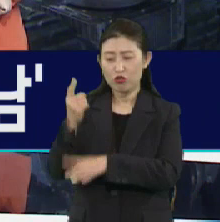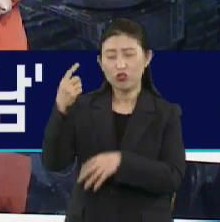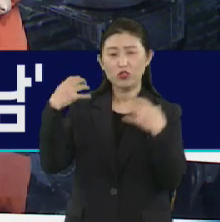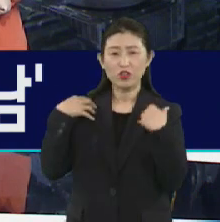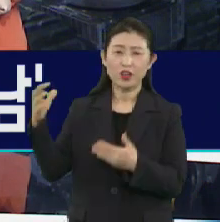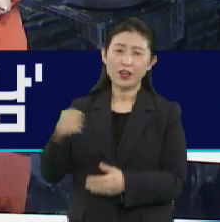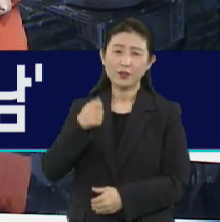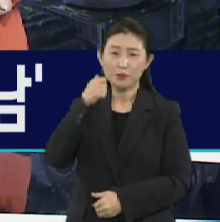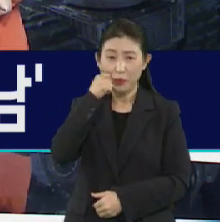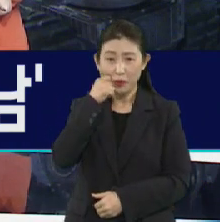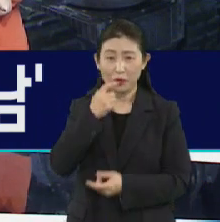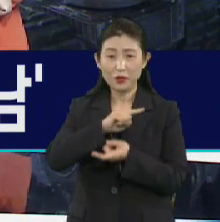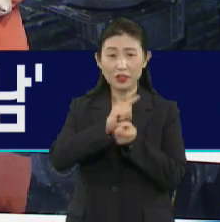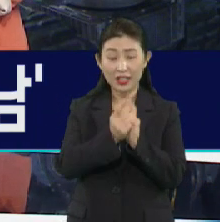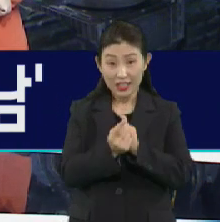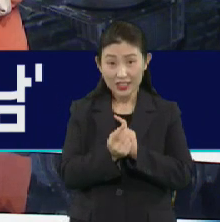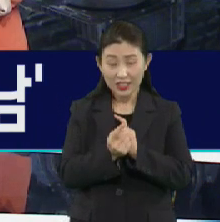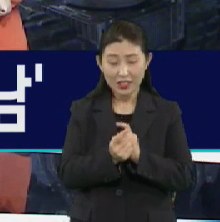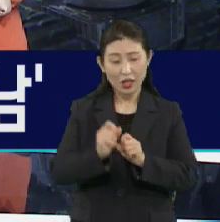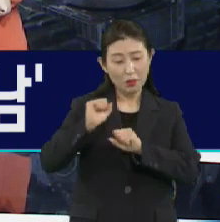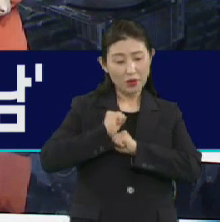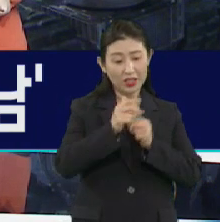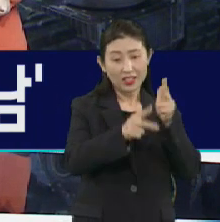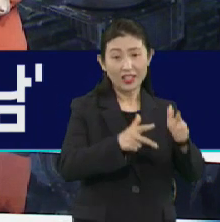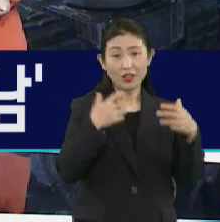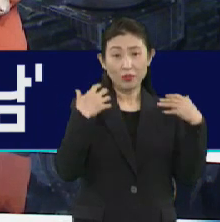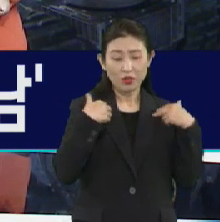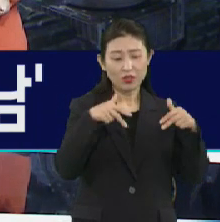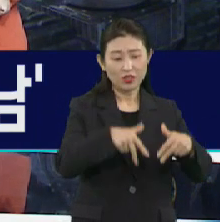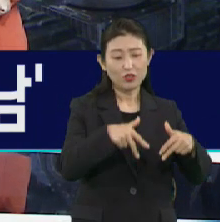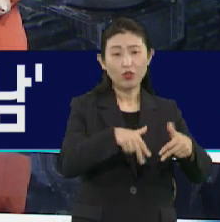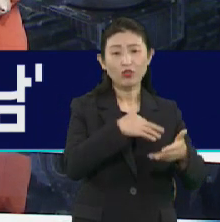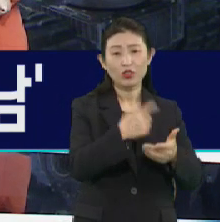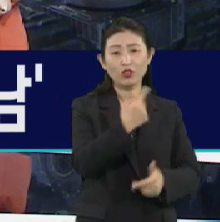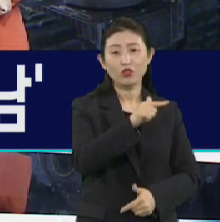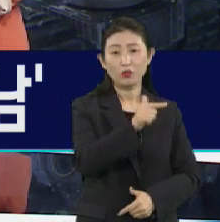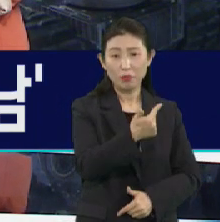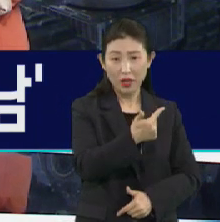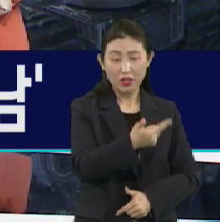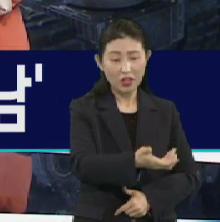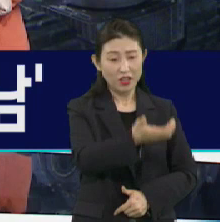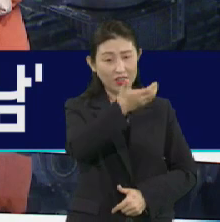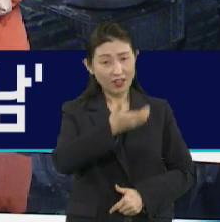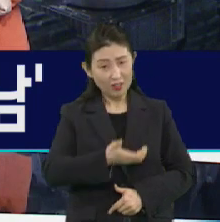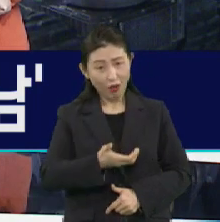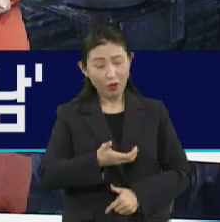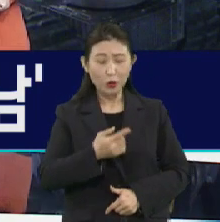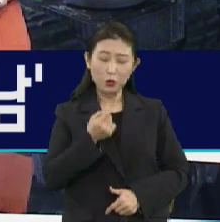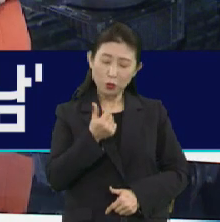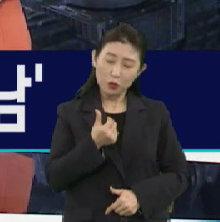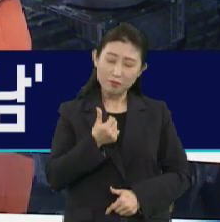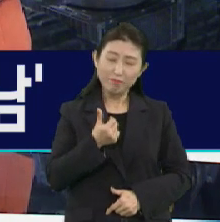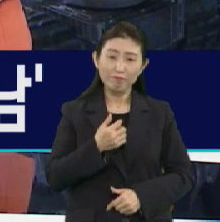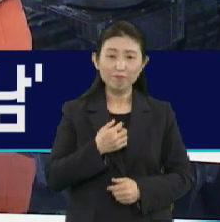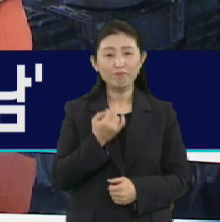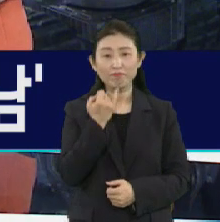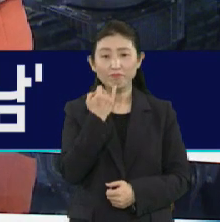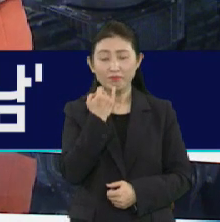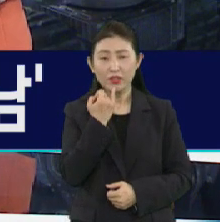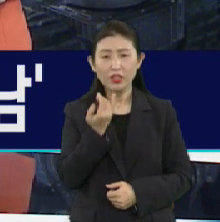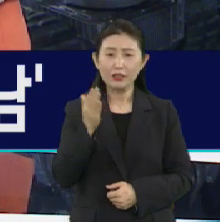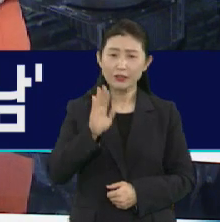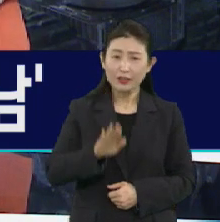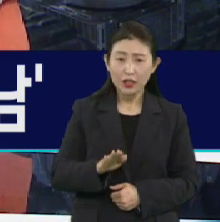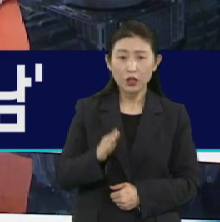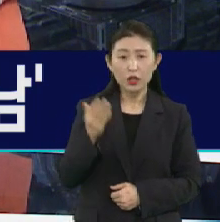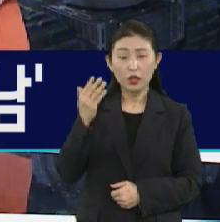전망이지만 1,600여 명이 근무하는 방위사업청 이전으로 지역민들에게 상실감이 다소 줄었습니다. 그런데 최근